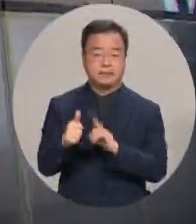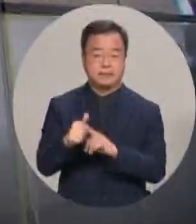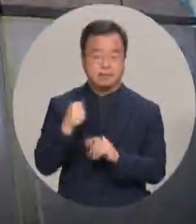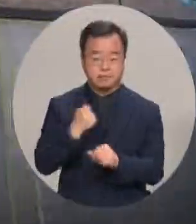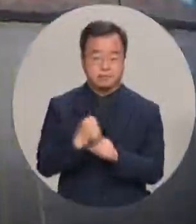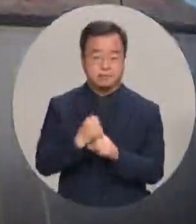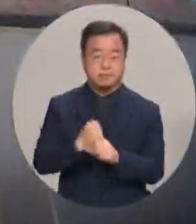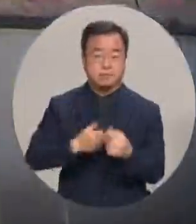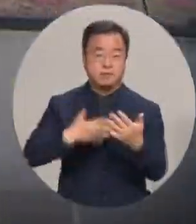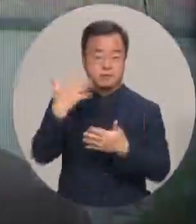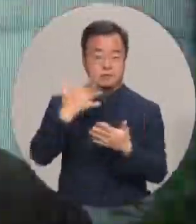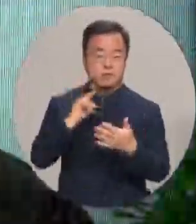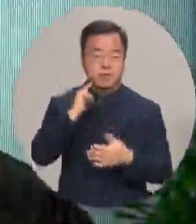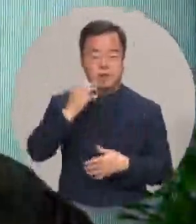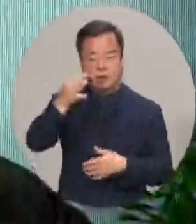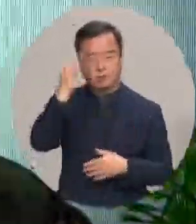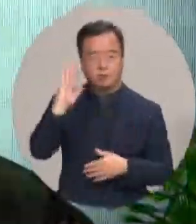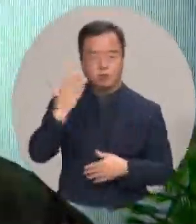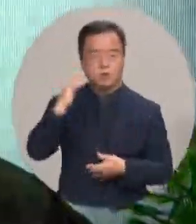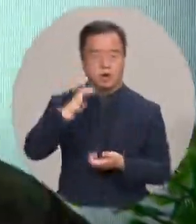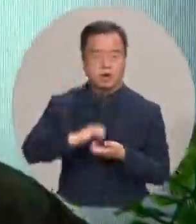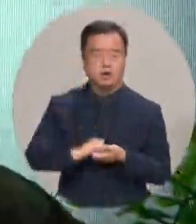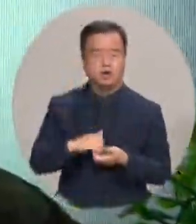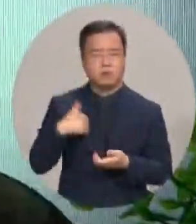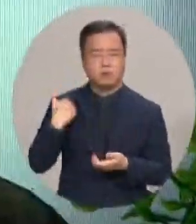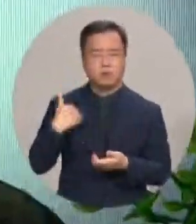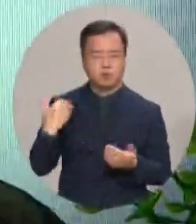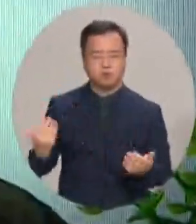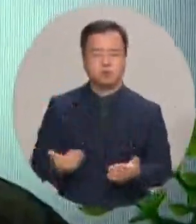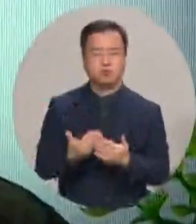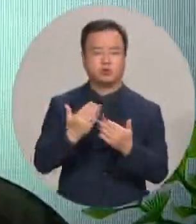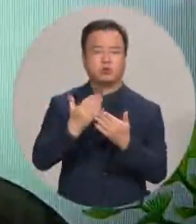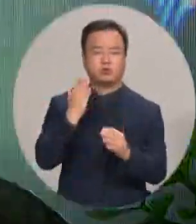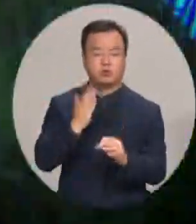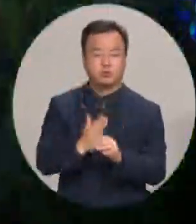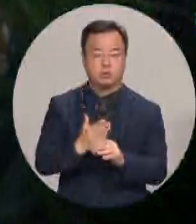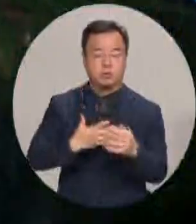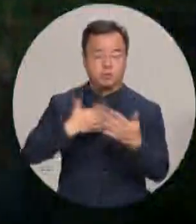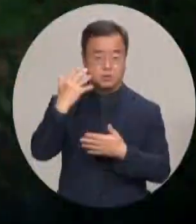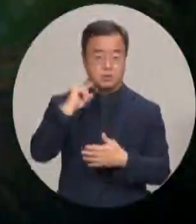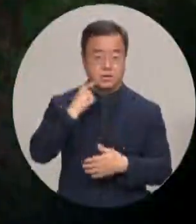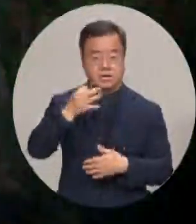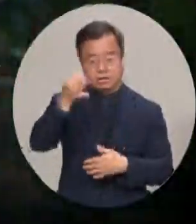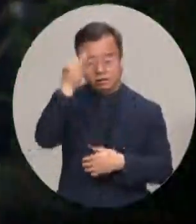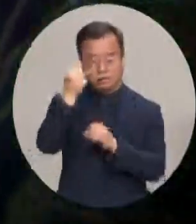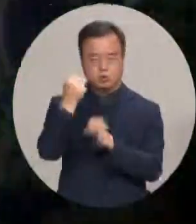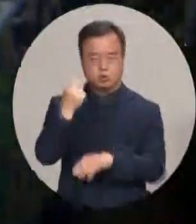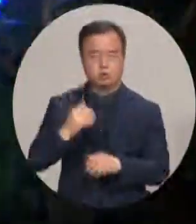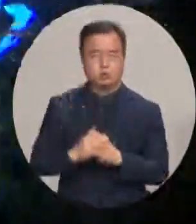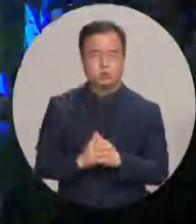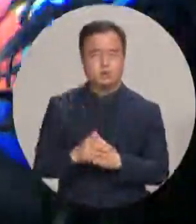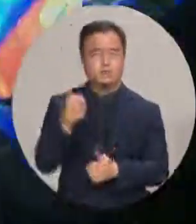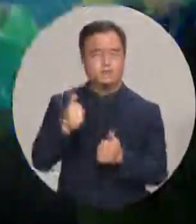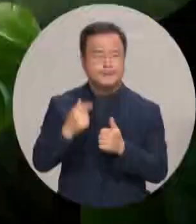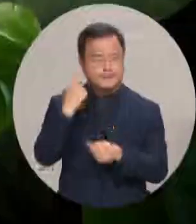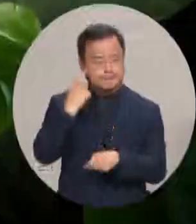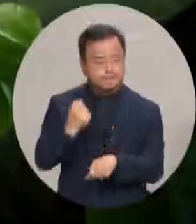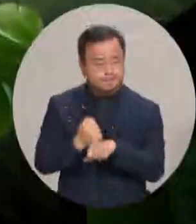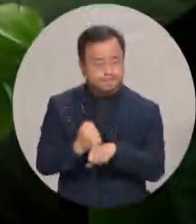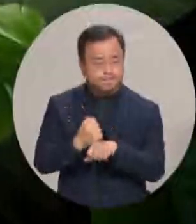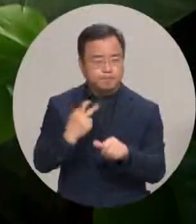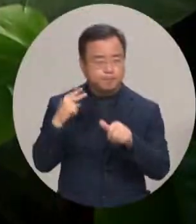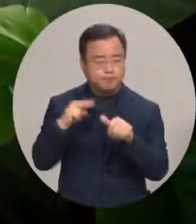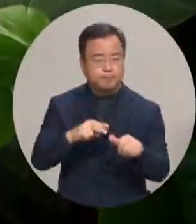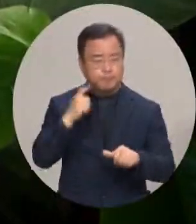비디오 아트는 최근 한계를 모르고 뻗어나가는 미디어 아트의 기반이 됐습니다. 백남준 작가의 실험 정신과 도전은